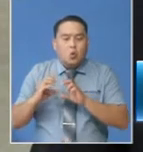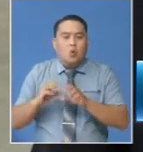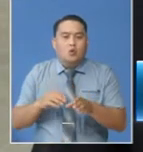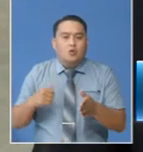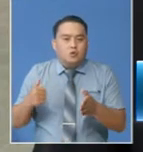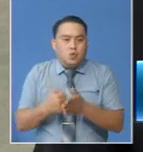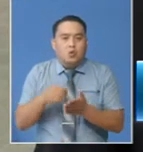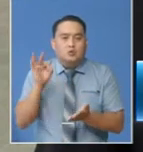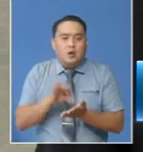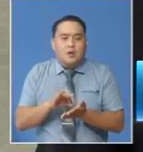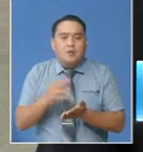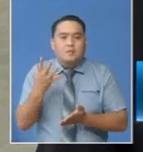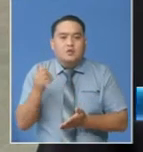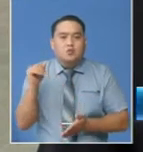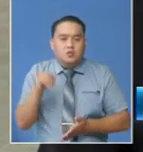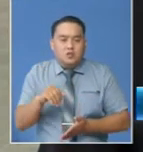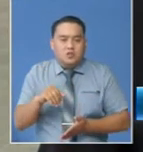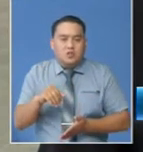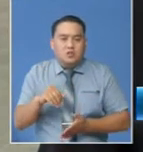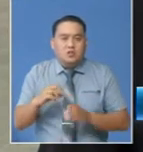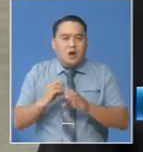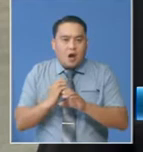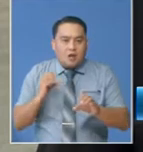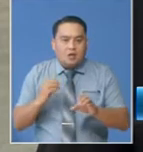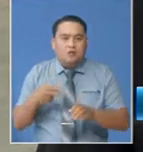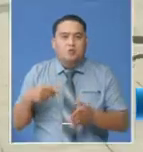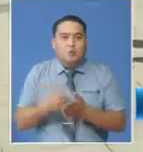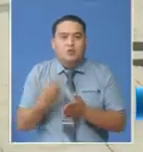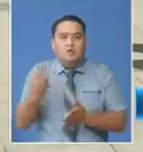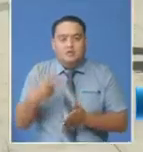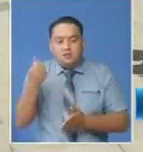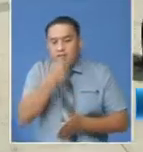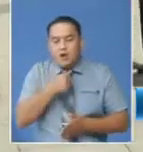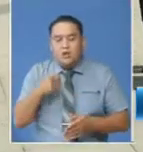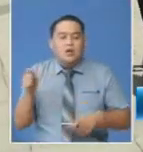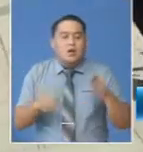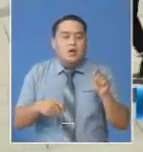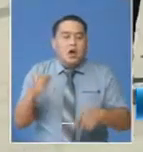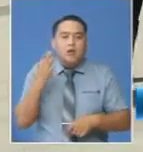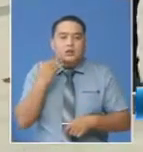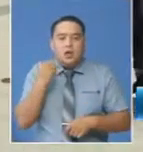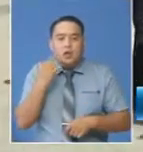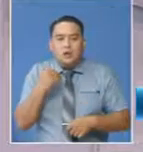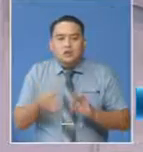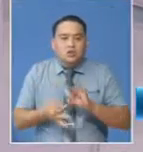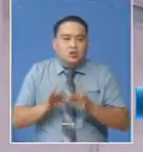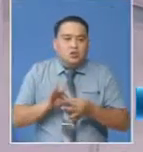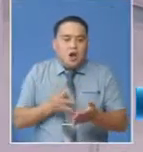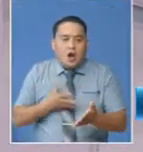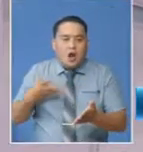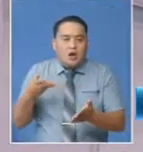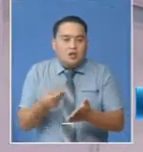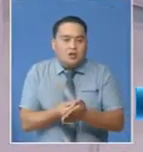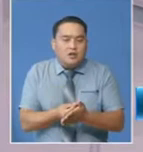мощность 500 тысяч контейнеров в год. Мы должны его достигнуть к 2020 году. Делегации Татарстана подробно рассказали о инвестициях и